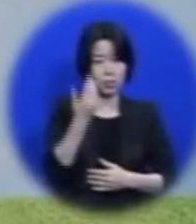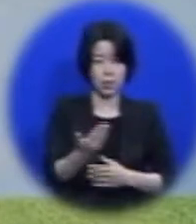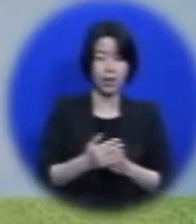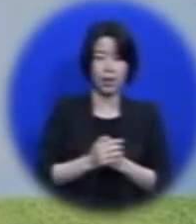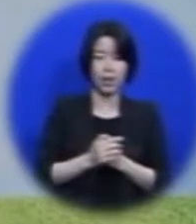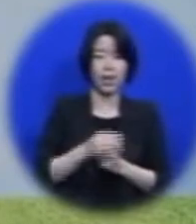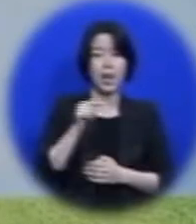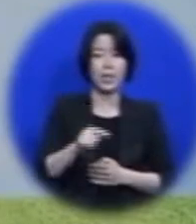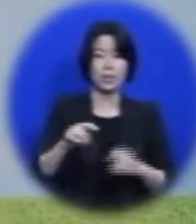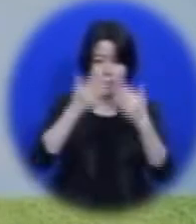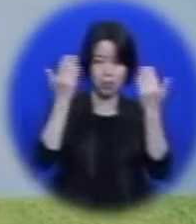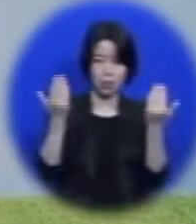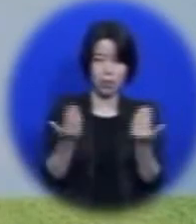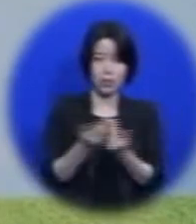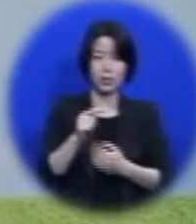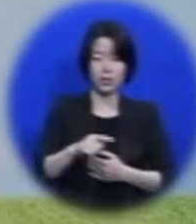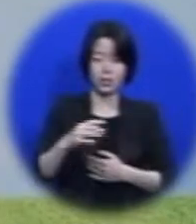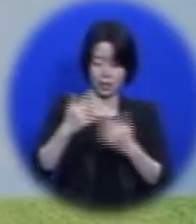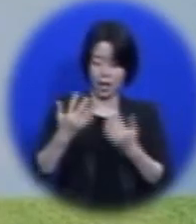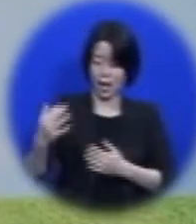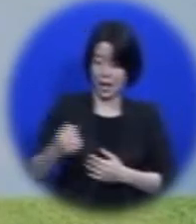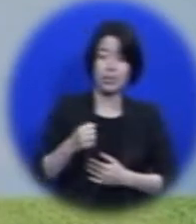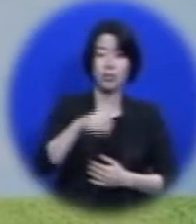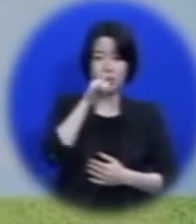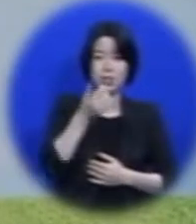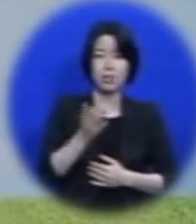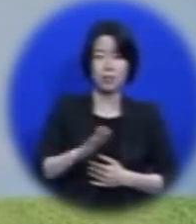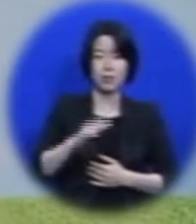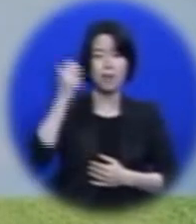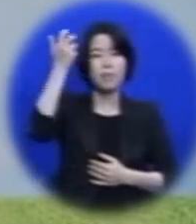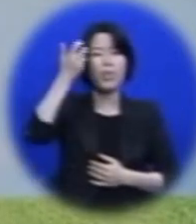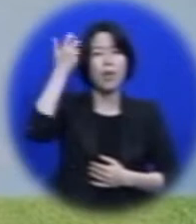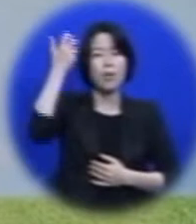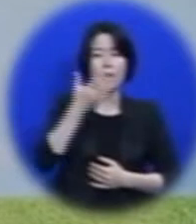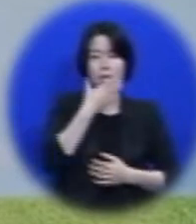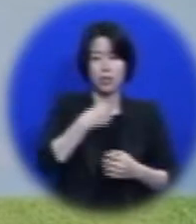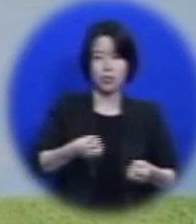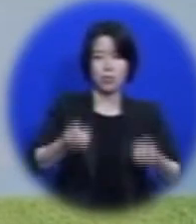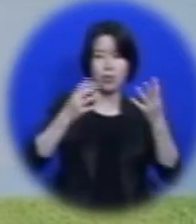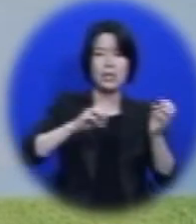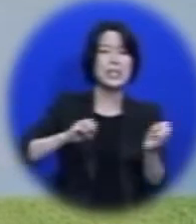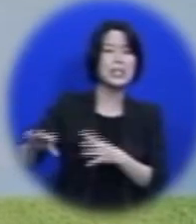그는 모든 것을 다 가졌지만 영혼의 축복을 잃어버린 겁니다.